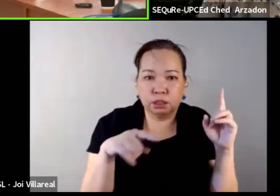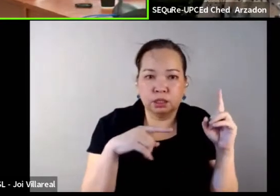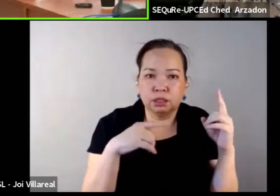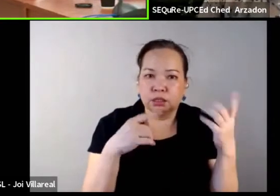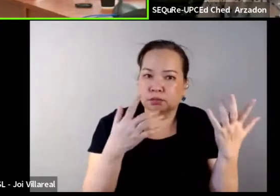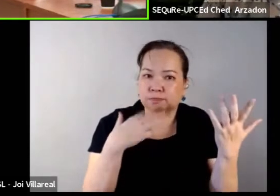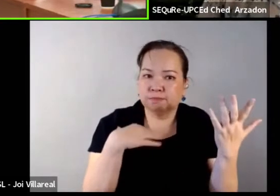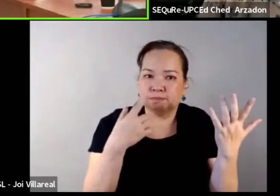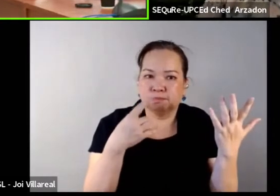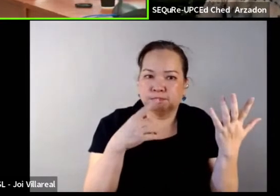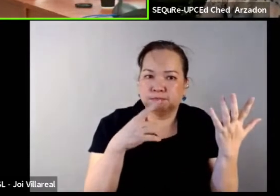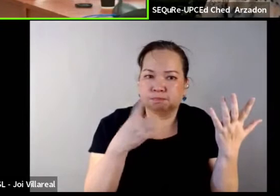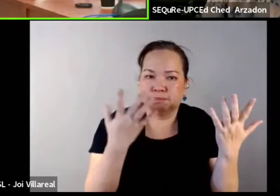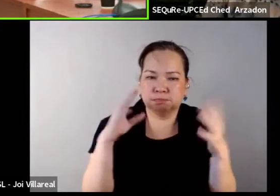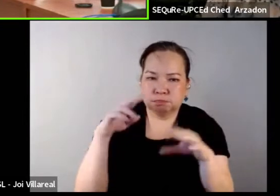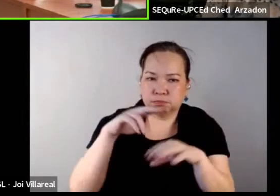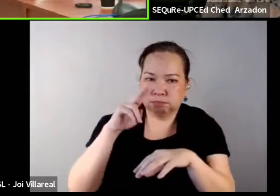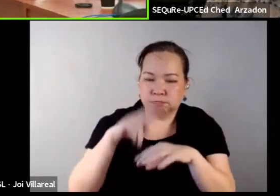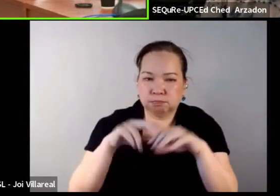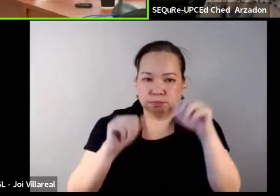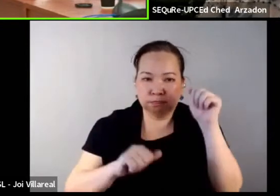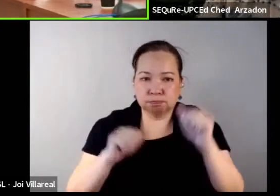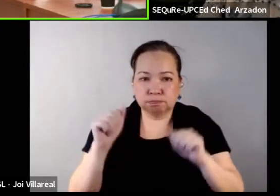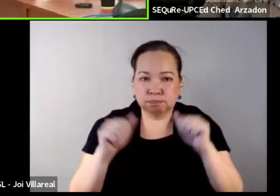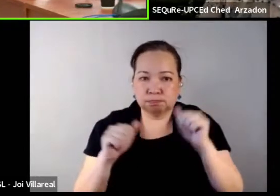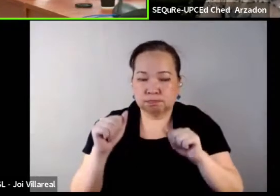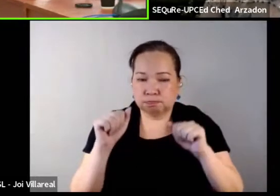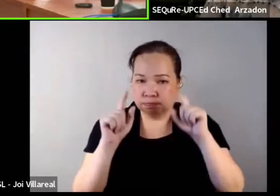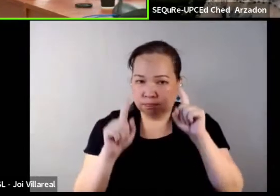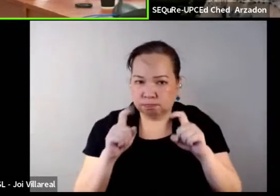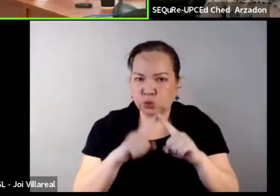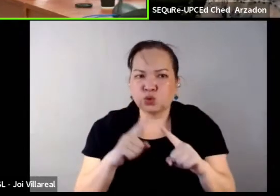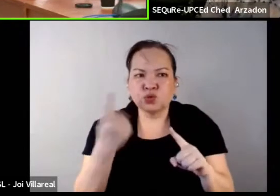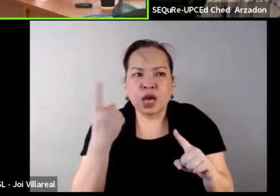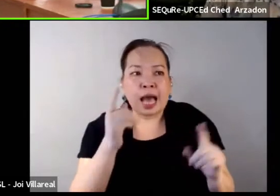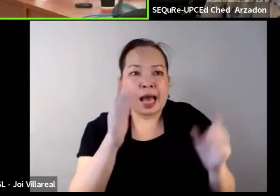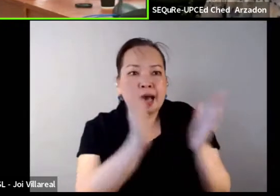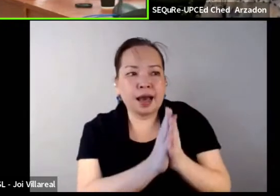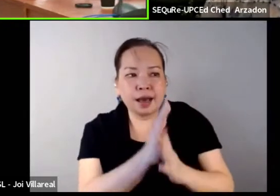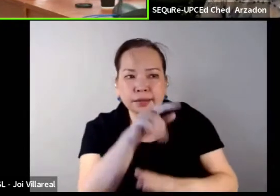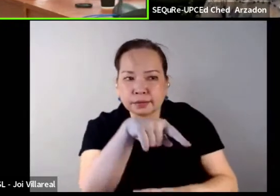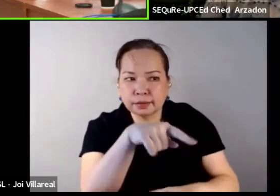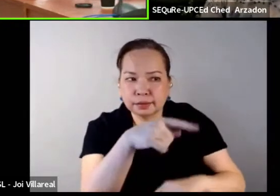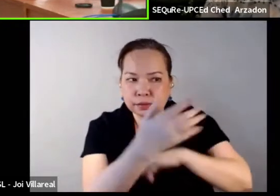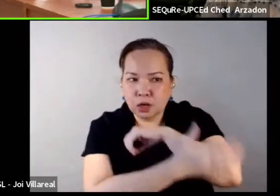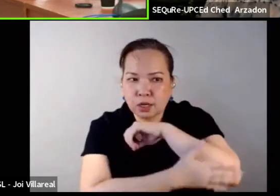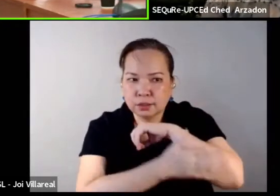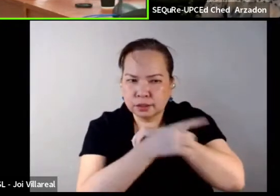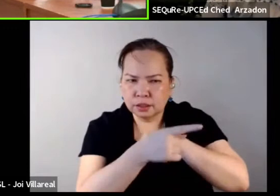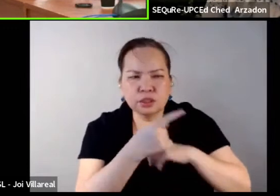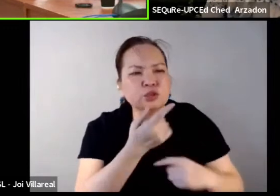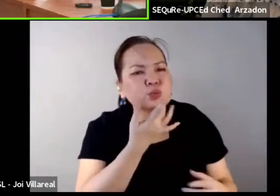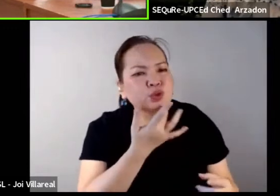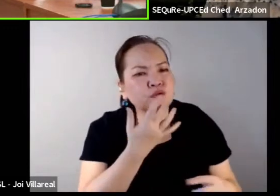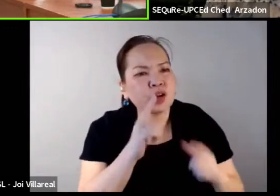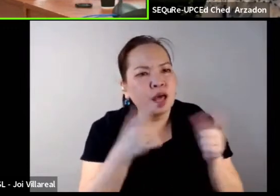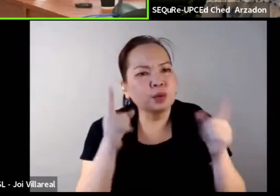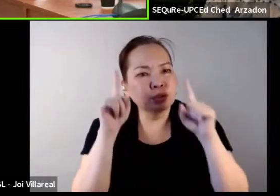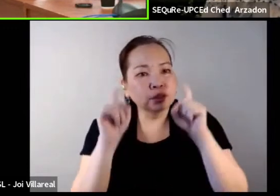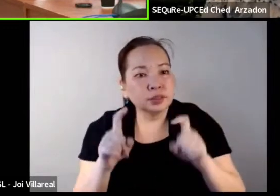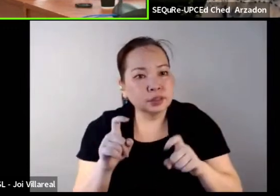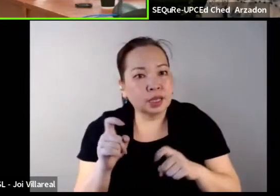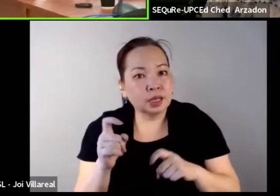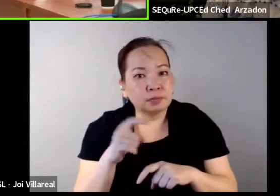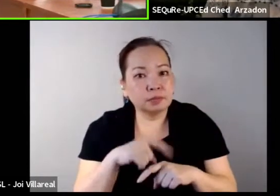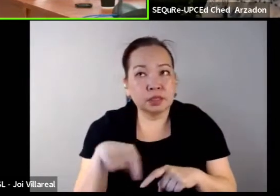International Assessment Examination, tatanungin talaga yung host, yung country, kung ano ang gusto mong lingwahe nung examination. Sa